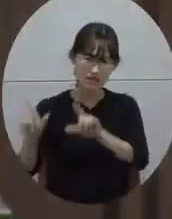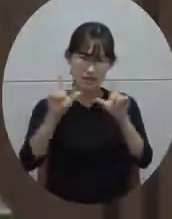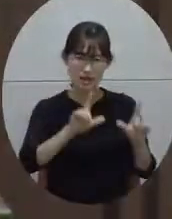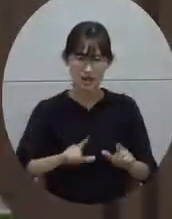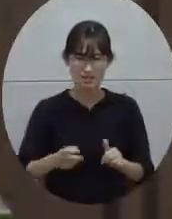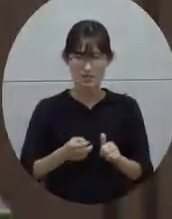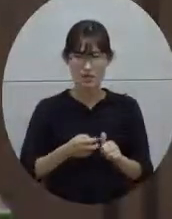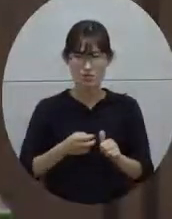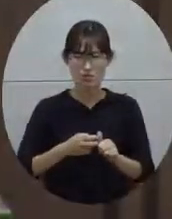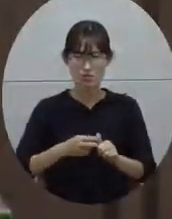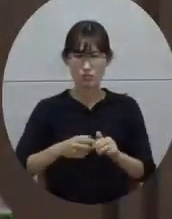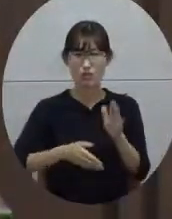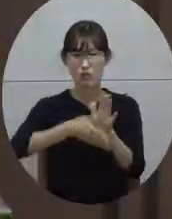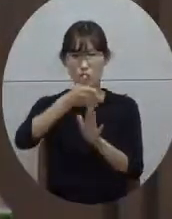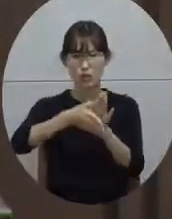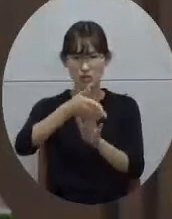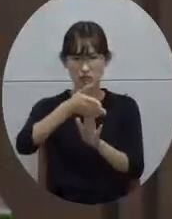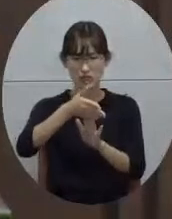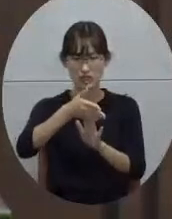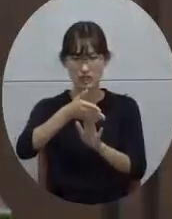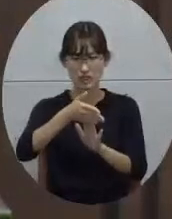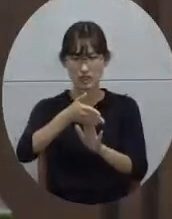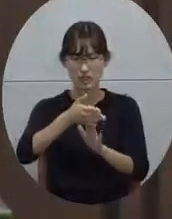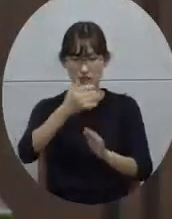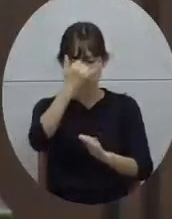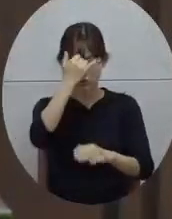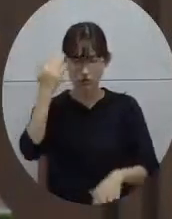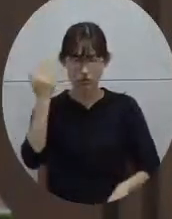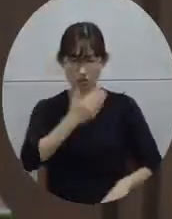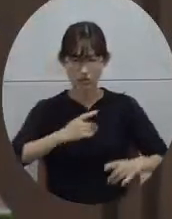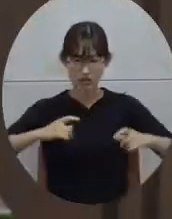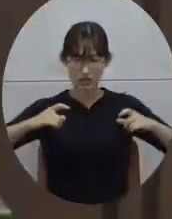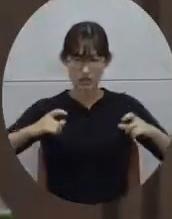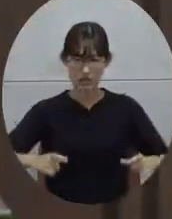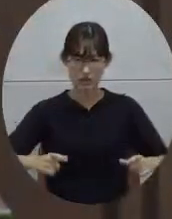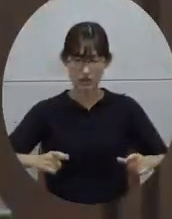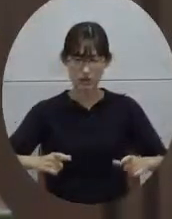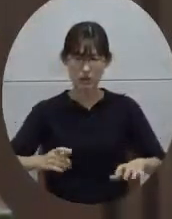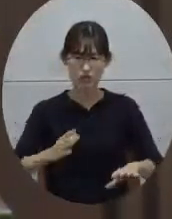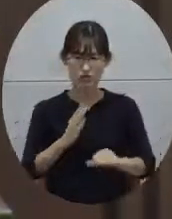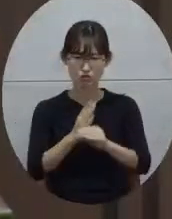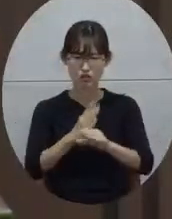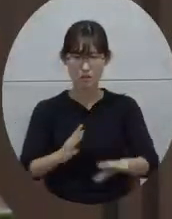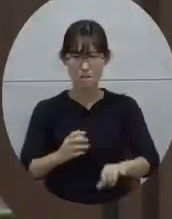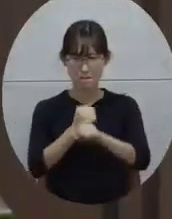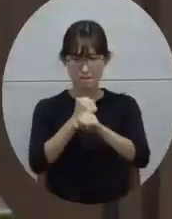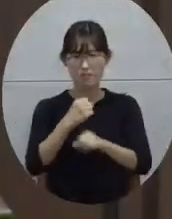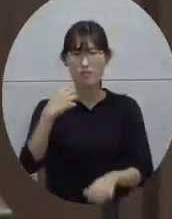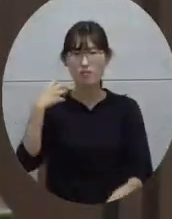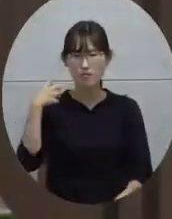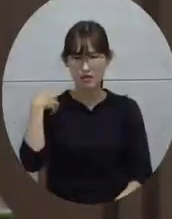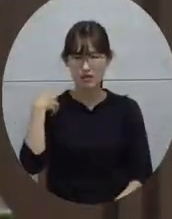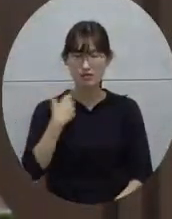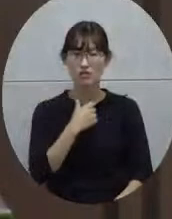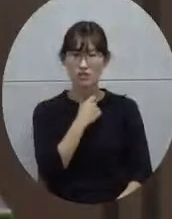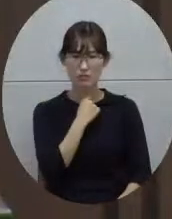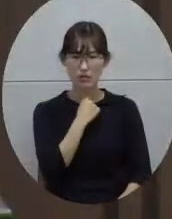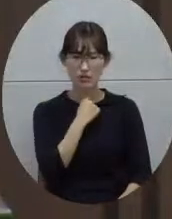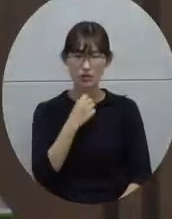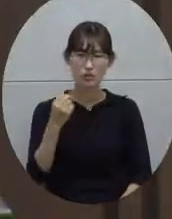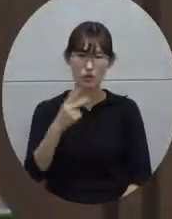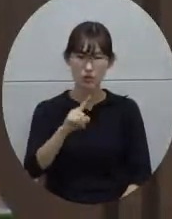도시, 충청권 메가시티 핵심 도시입니다. 더 나아가 100만 자족 도시를